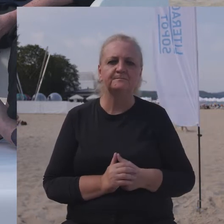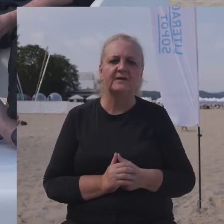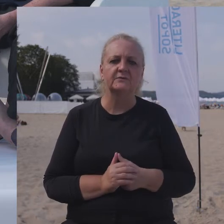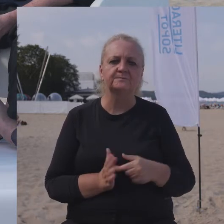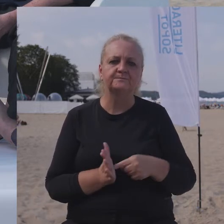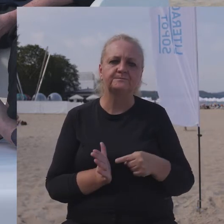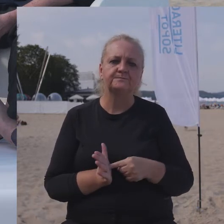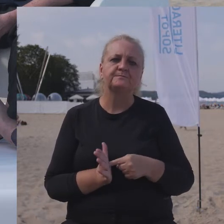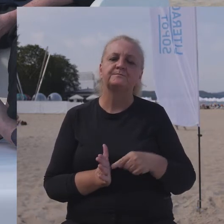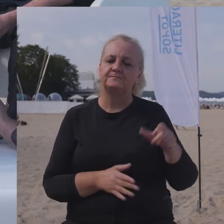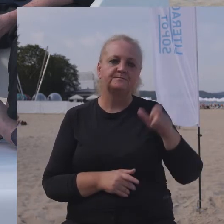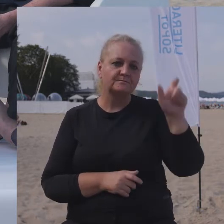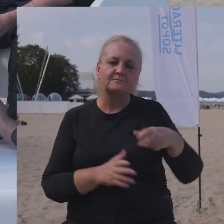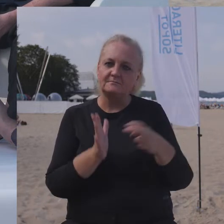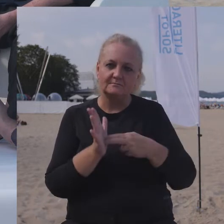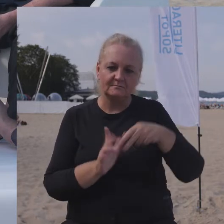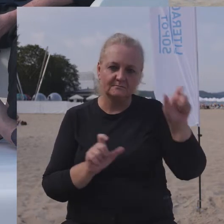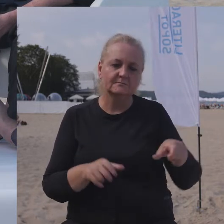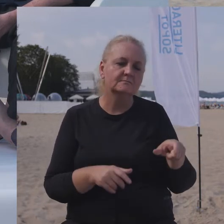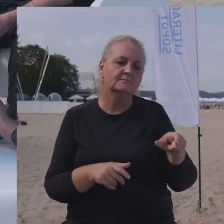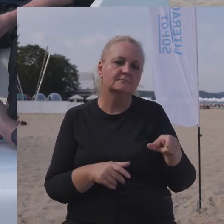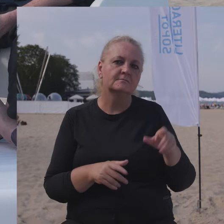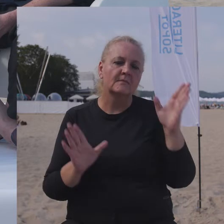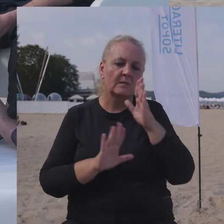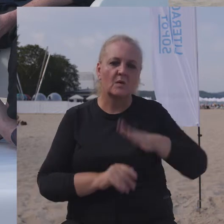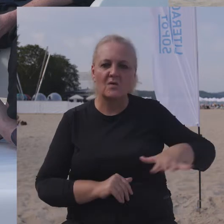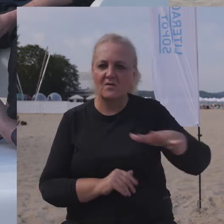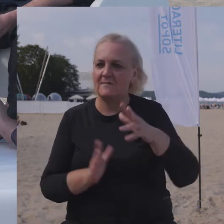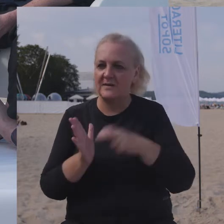i której bardzo brakuje na naszym podwórku